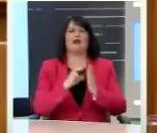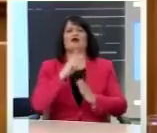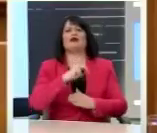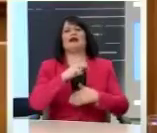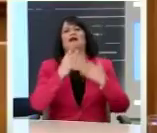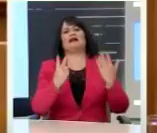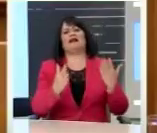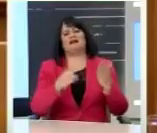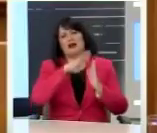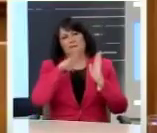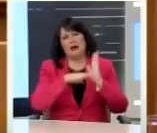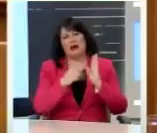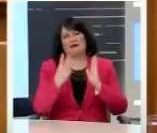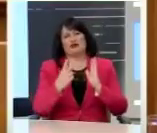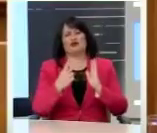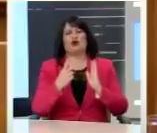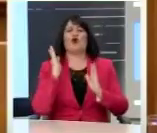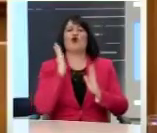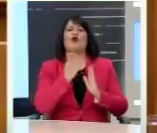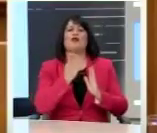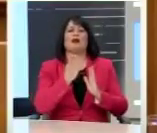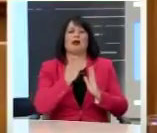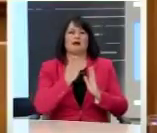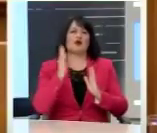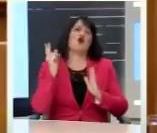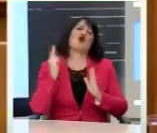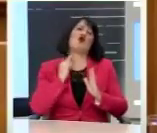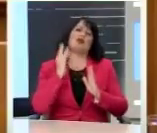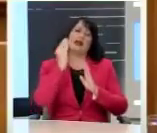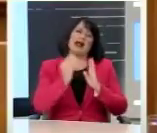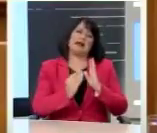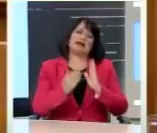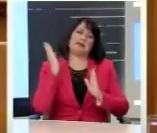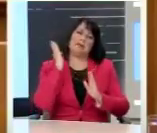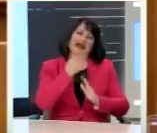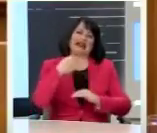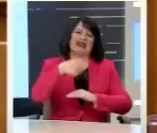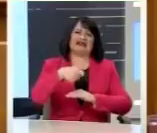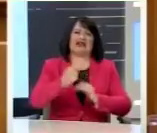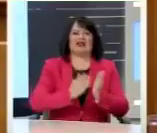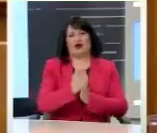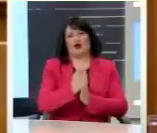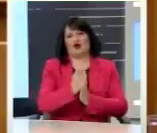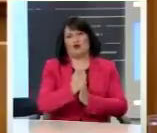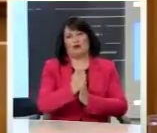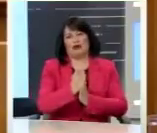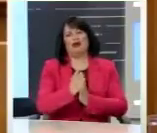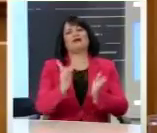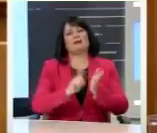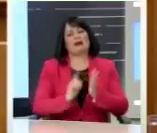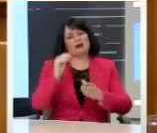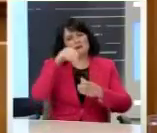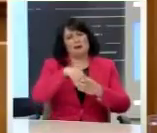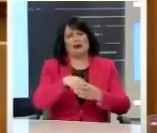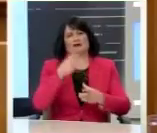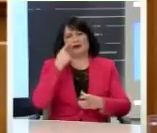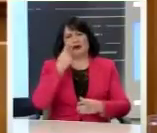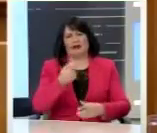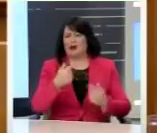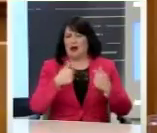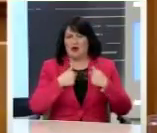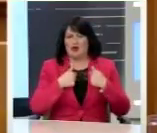2 και το άρθρο 40 του Κώδικα Ποινικής Δικονομίας, ως πολίτης αλλά και ως δημόσιος λειτουργός. Και δεν είμαι